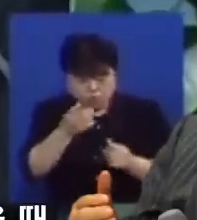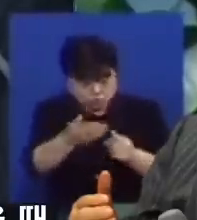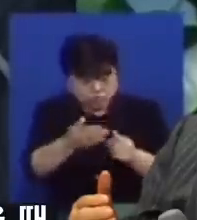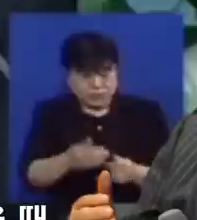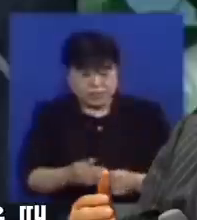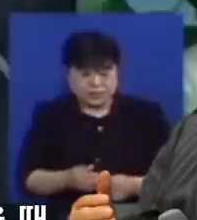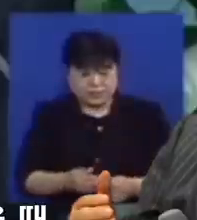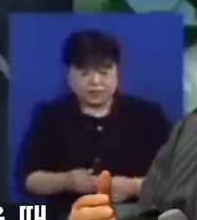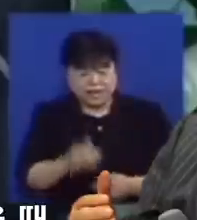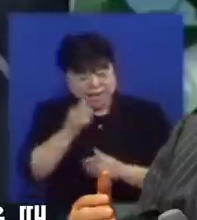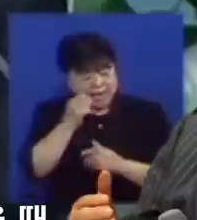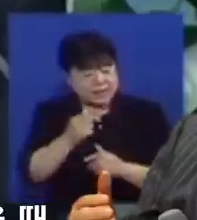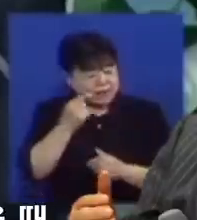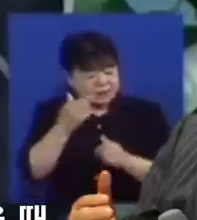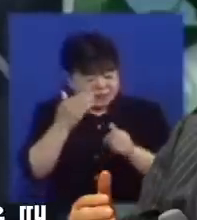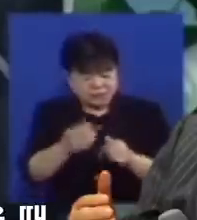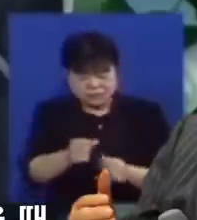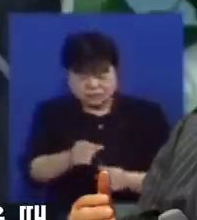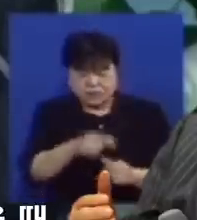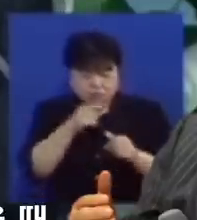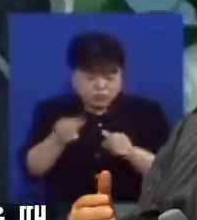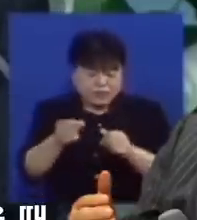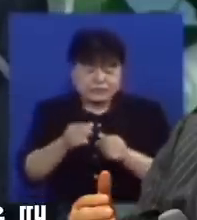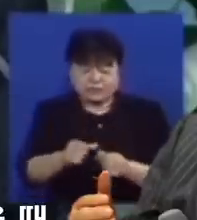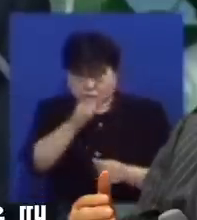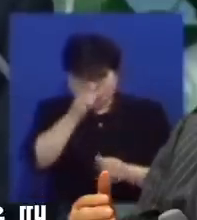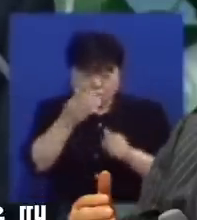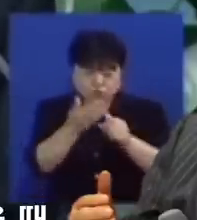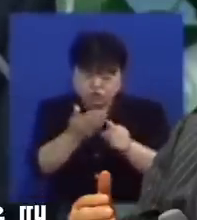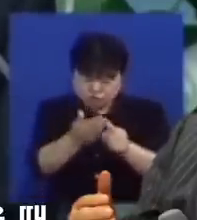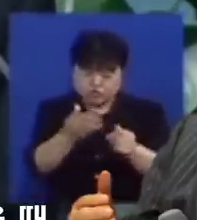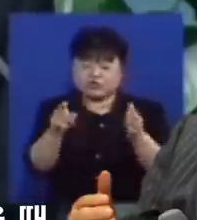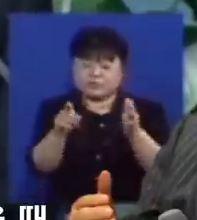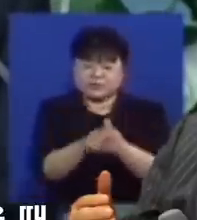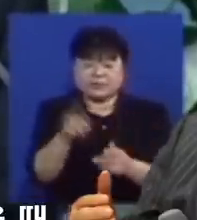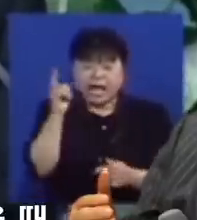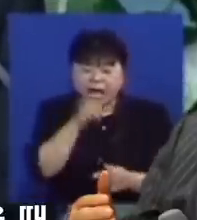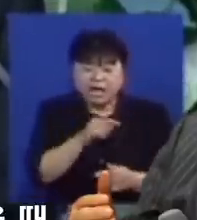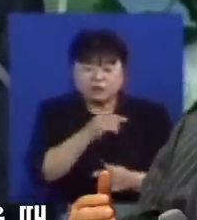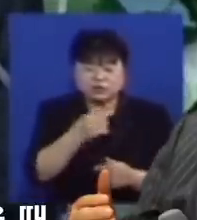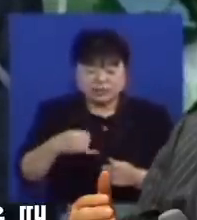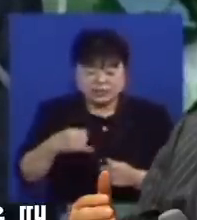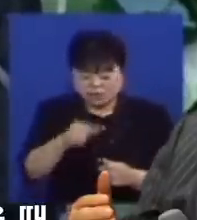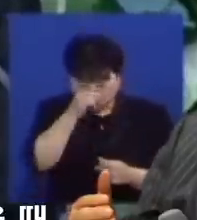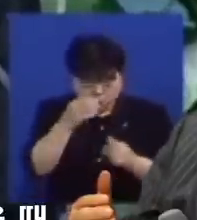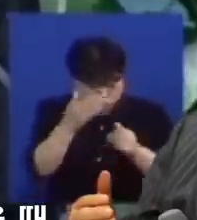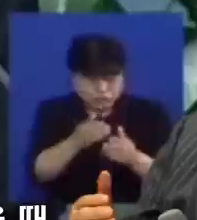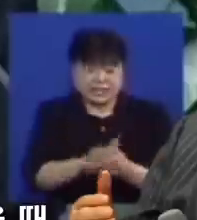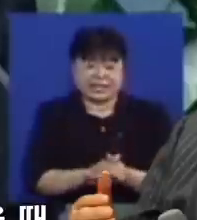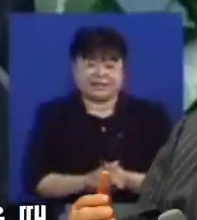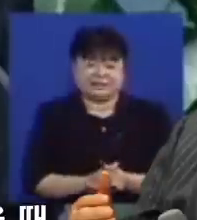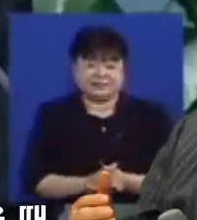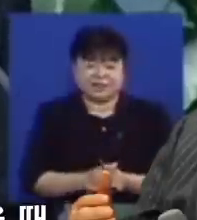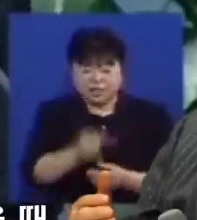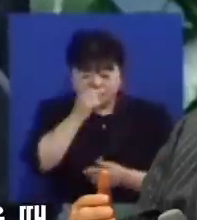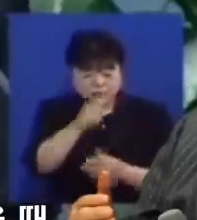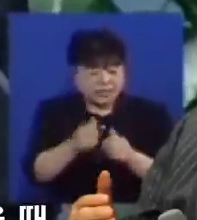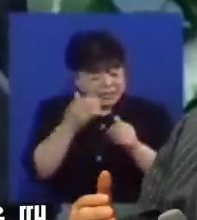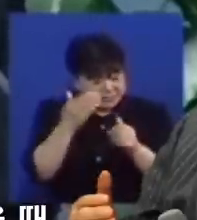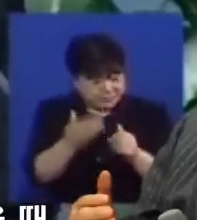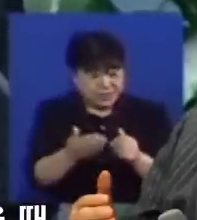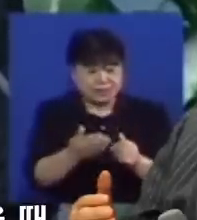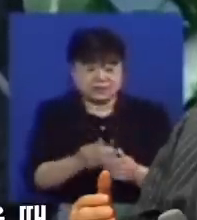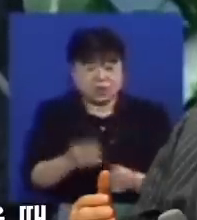하거든. 하물며 천부께서 고하는 자에게 좋은 것 안 주시겠느냐. 악한 우리도 자식에게 좋은 것 줄 줄 아는데 좋은